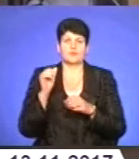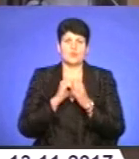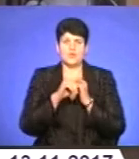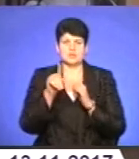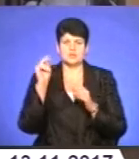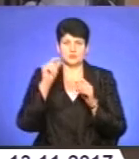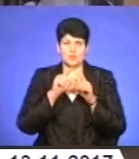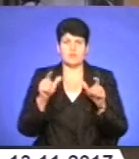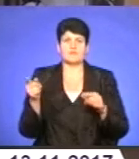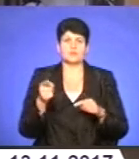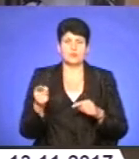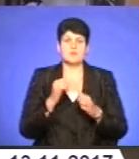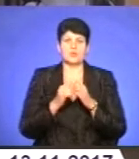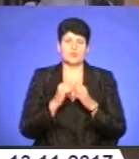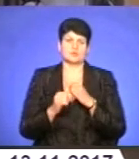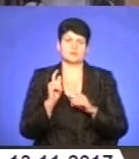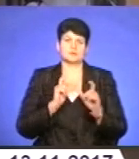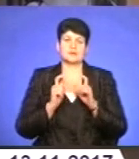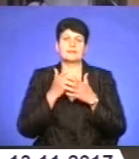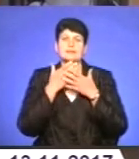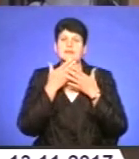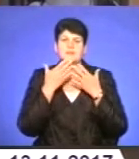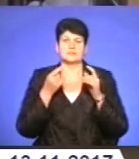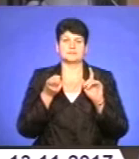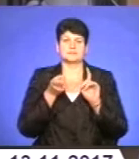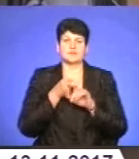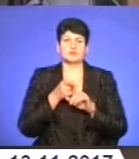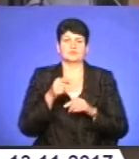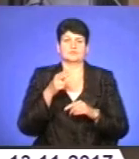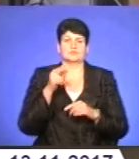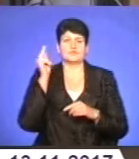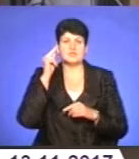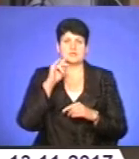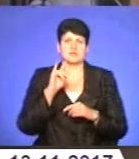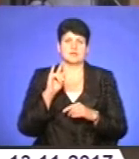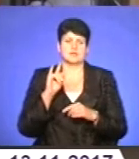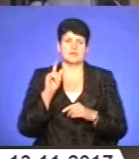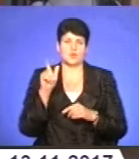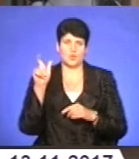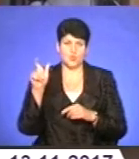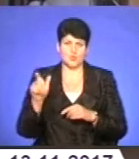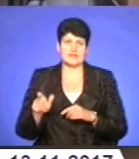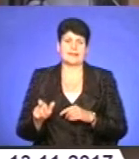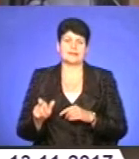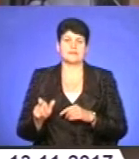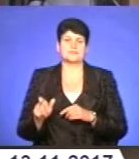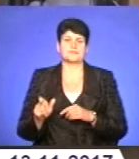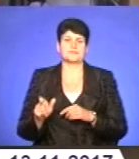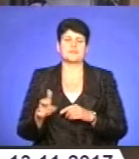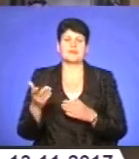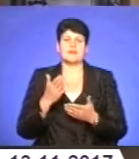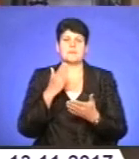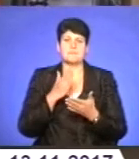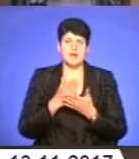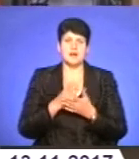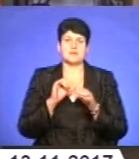Тернополі і кожен вуз не має пристосувань для того, щоб навчалася людина, все-таки людина, яка має